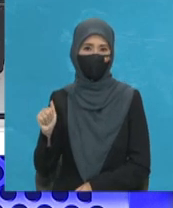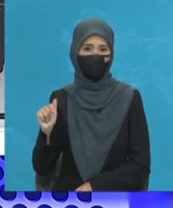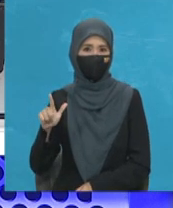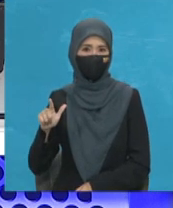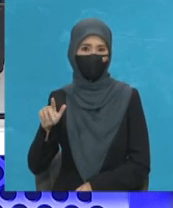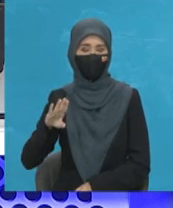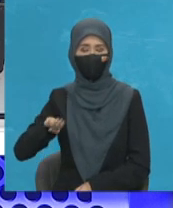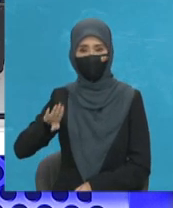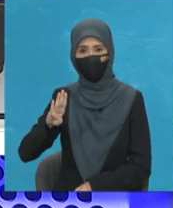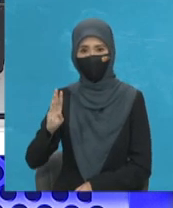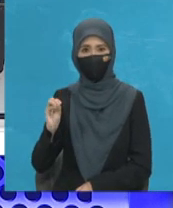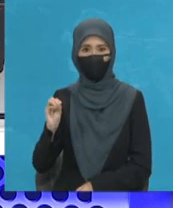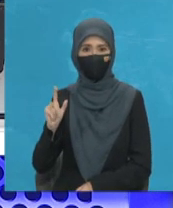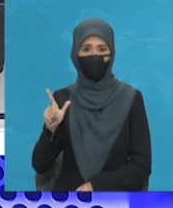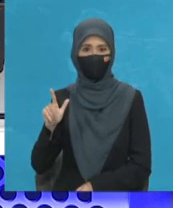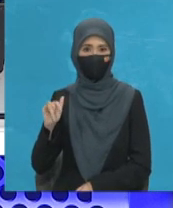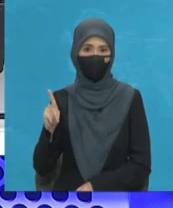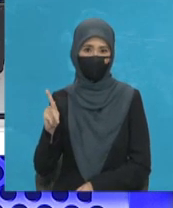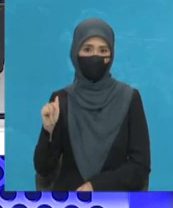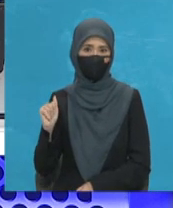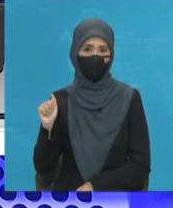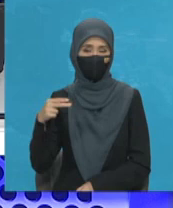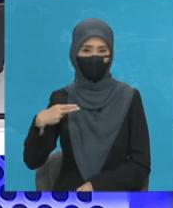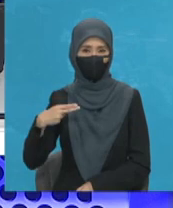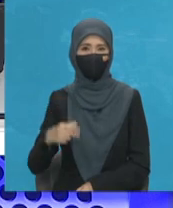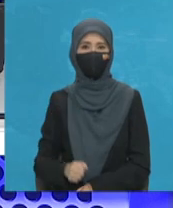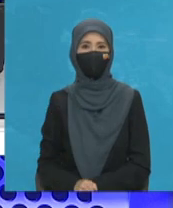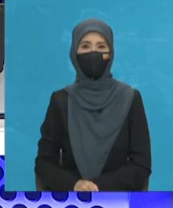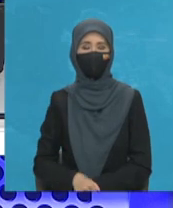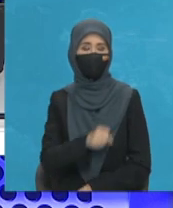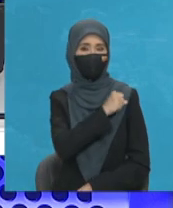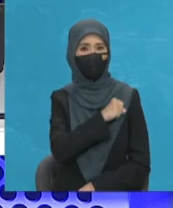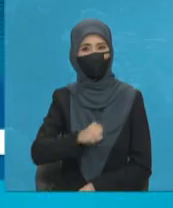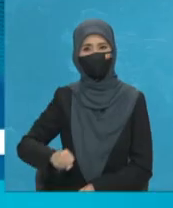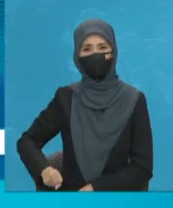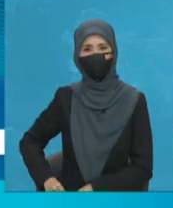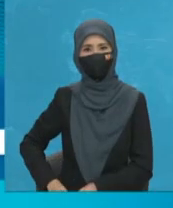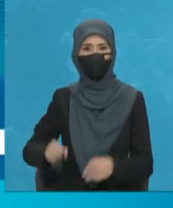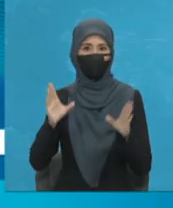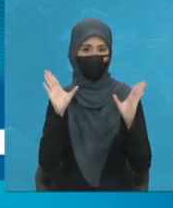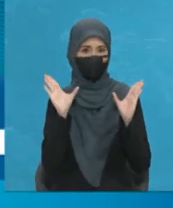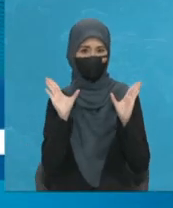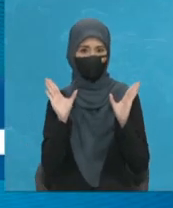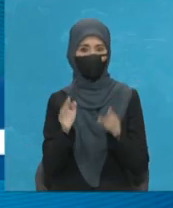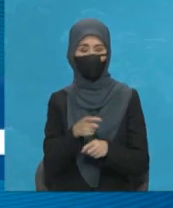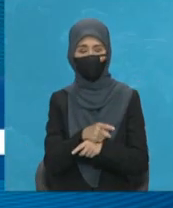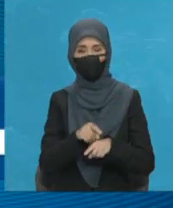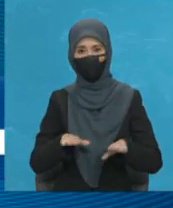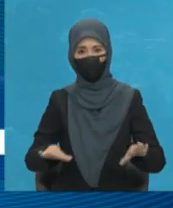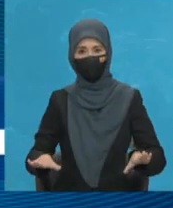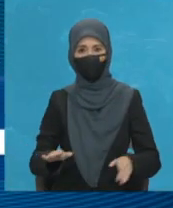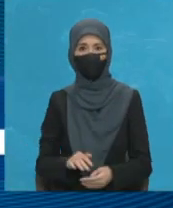almarhum Sultan Haji Omar Ali saifuddien Shadow prewedding sout anak dan yang di-pertuan negara Brunei Darussalam